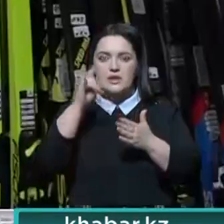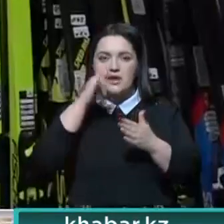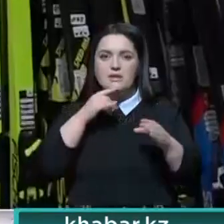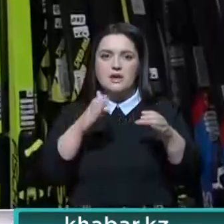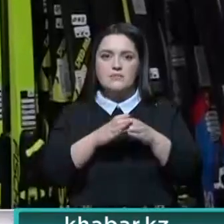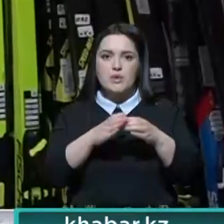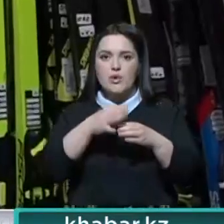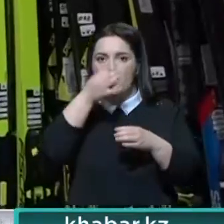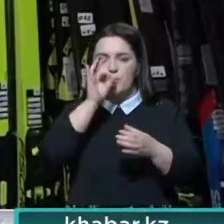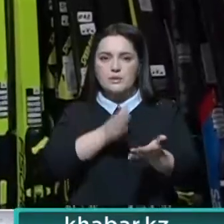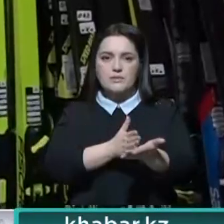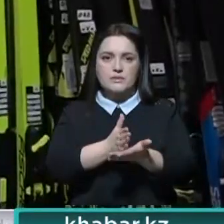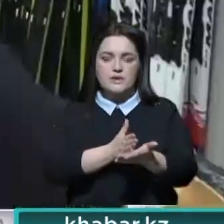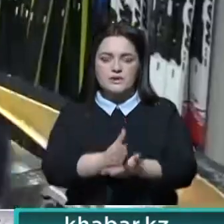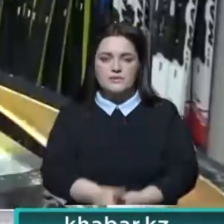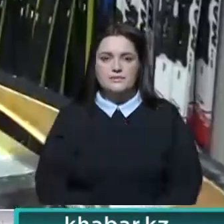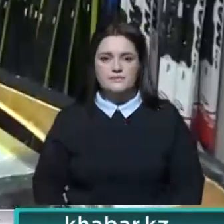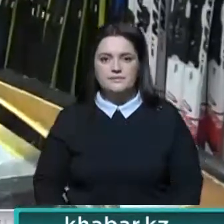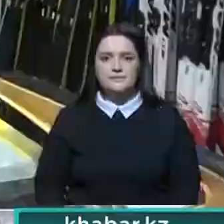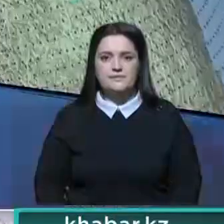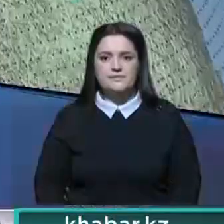с большим опытом и стажем.